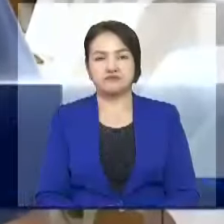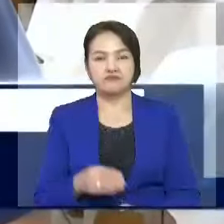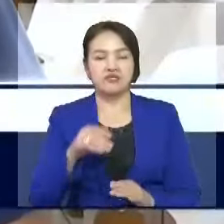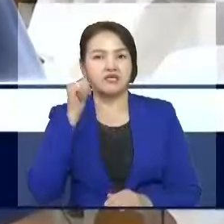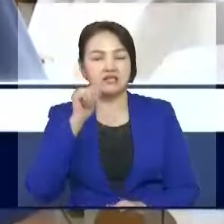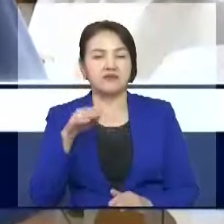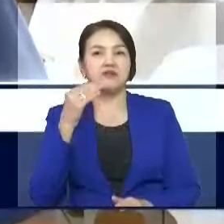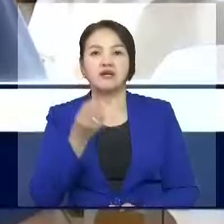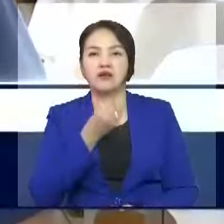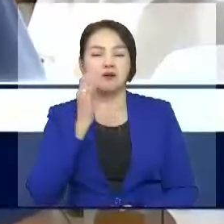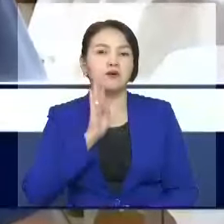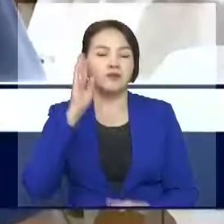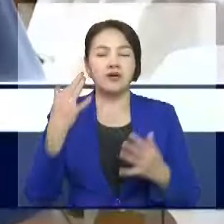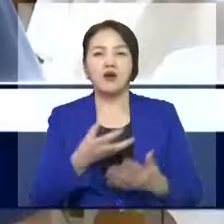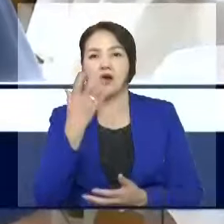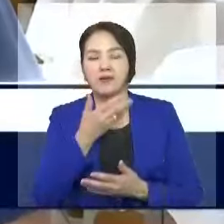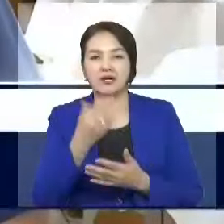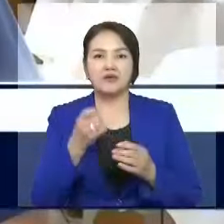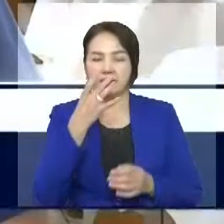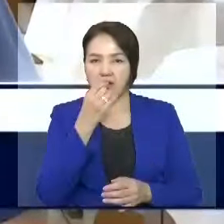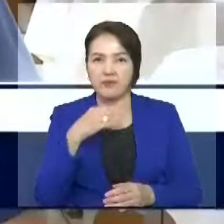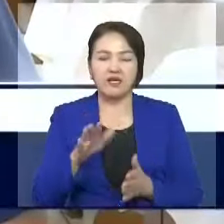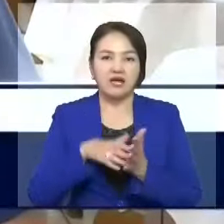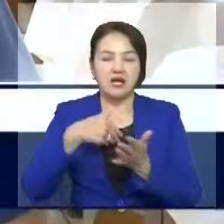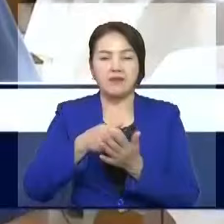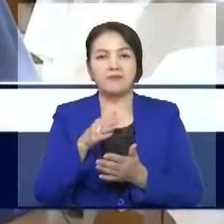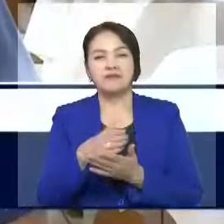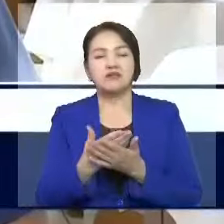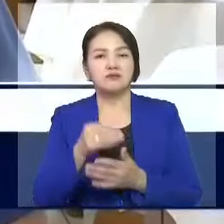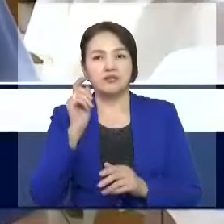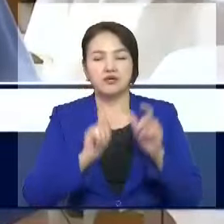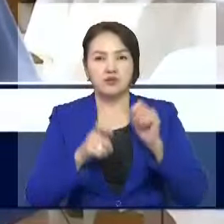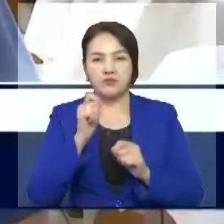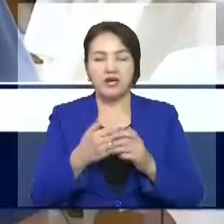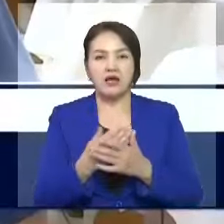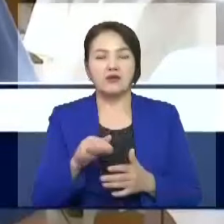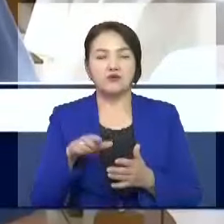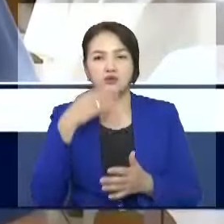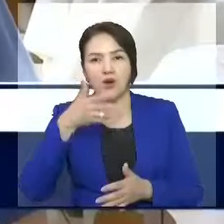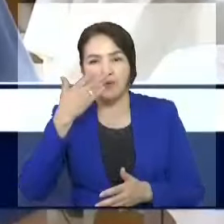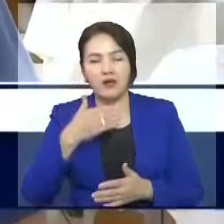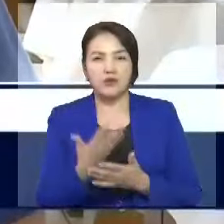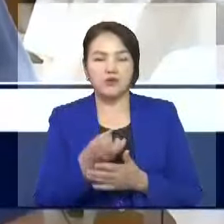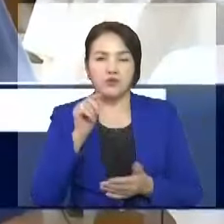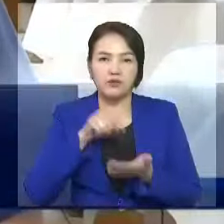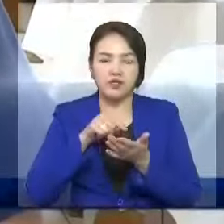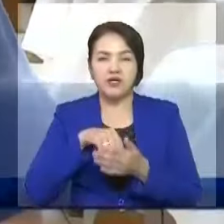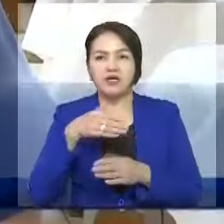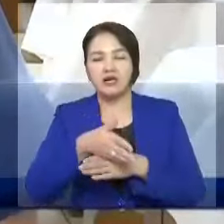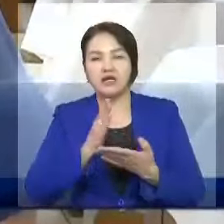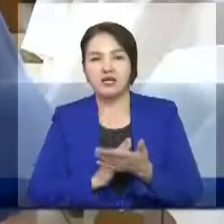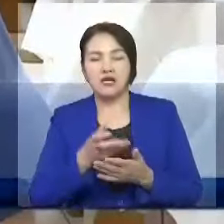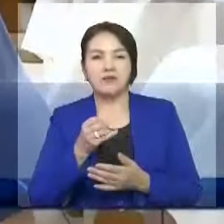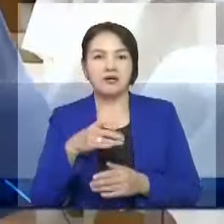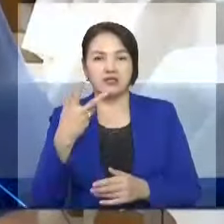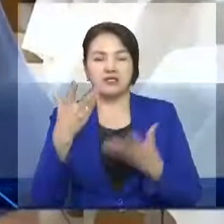Завтра на завтрак у нас будут каша, вареные яйца, хлеб с молоком и чай. На обед гороховый суп, макароны с тушенкой, курица, хлеб и компот.